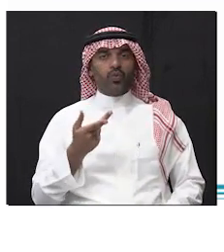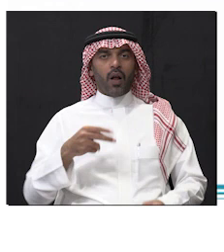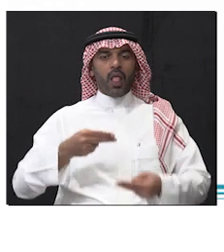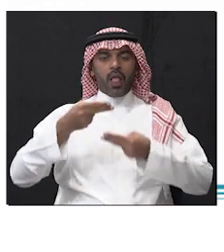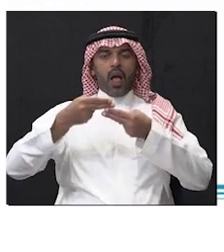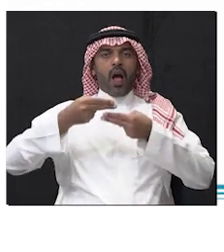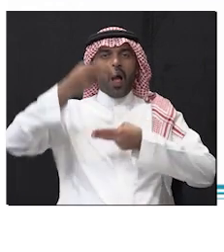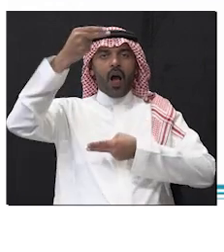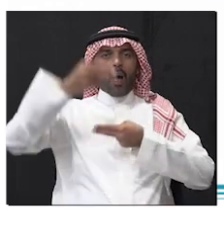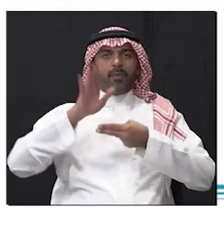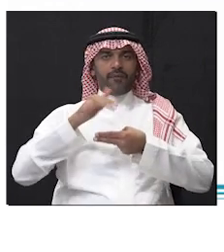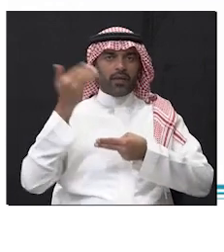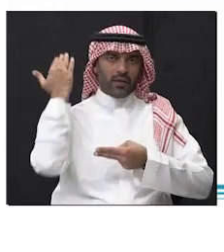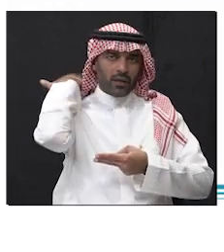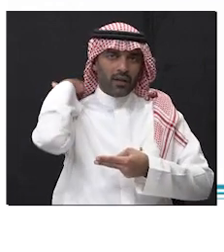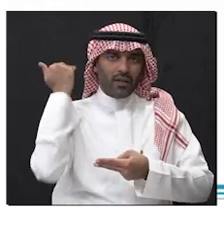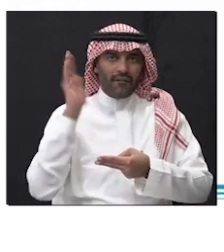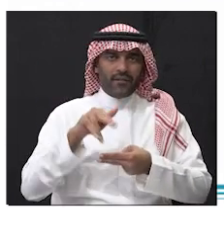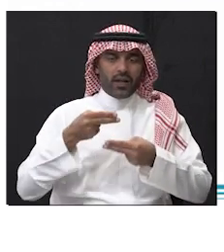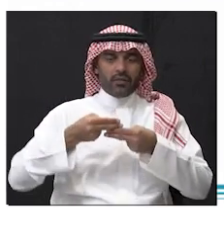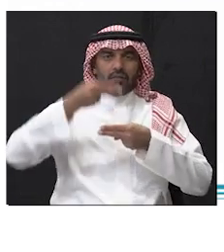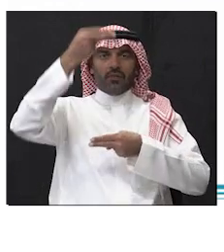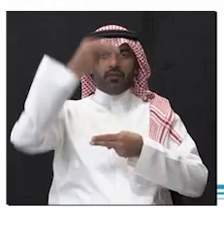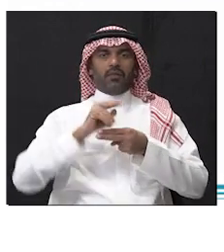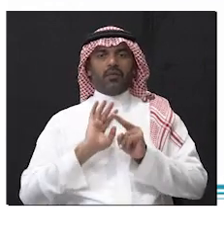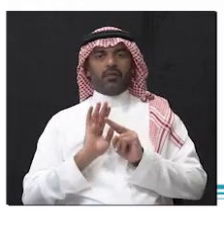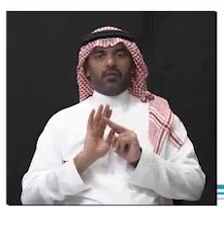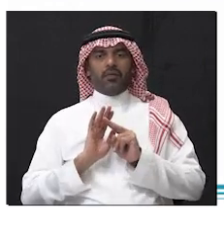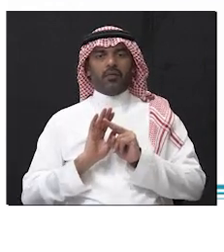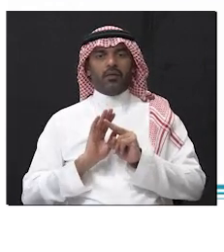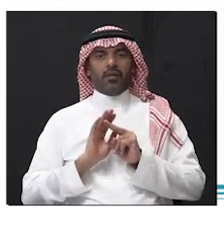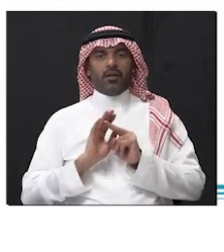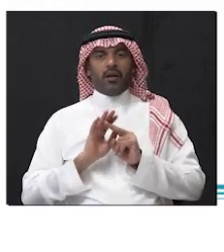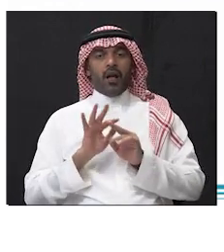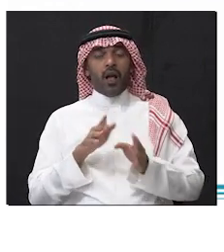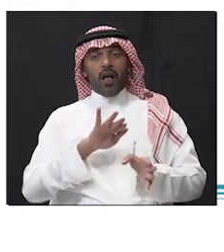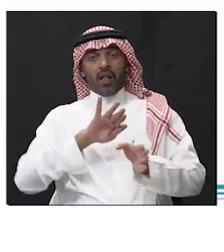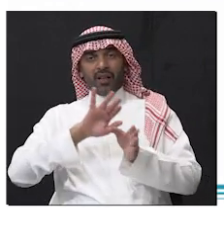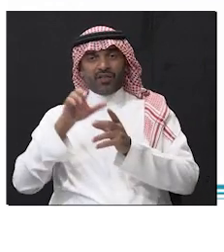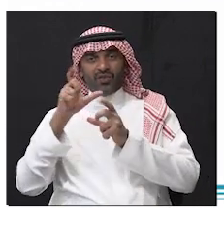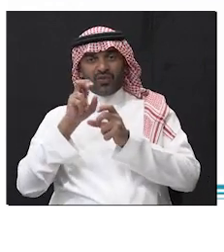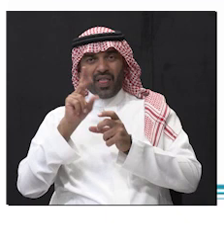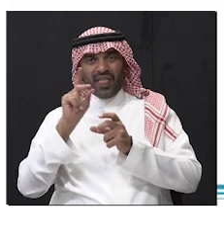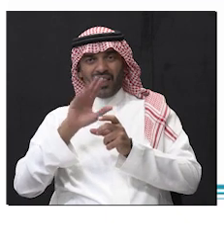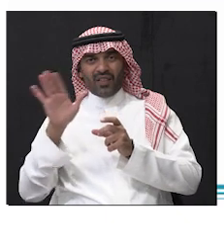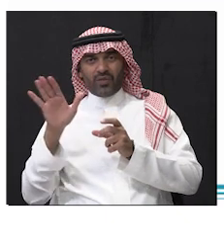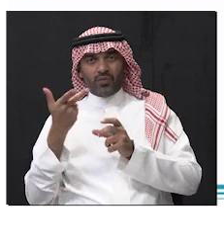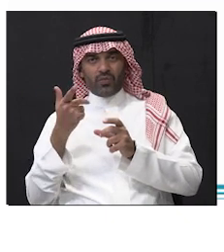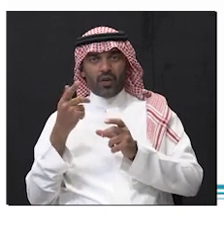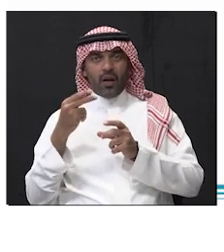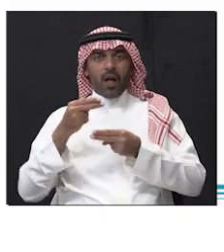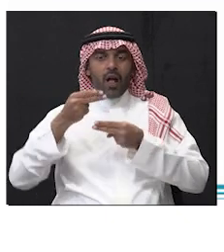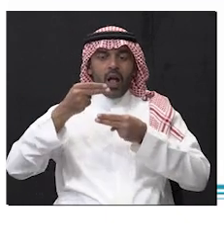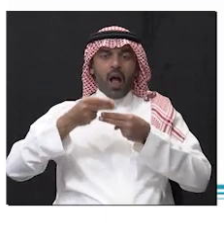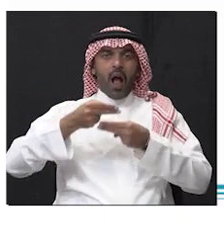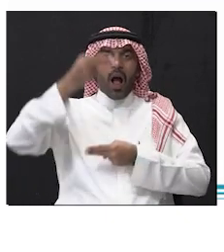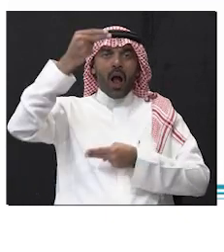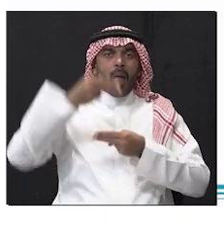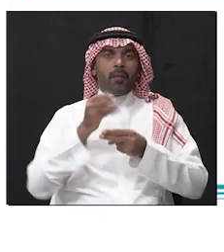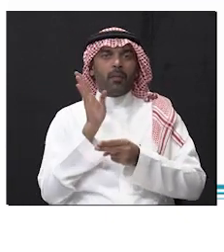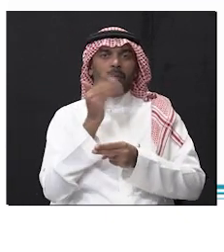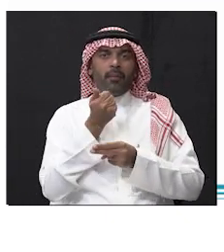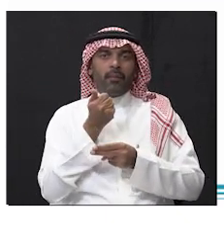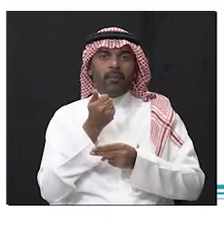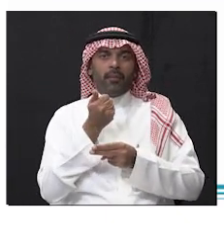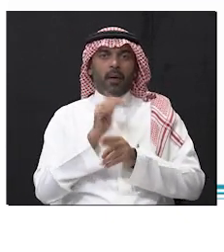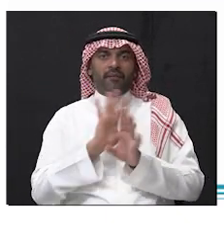يوجد بداخله حبل ظهري يمتد على طول جسمه. أما اللافقريات لا يوجد لها عمود فقري.